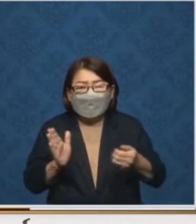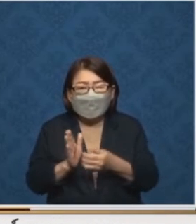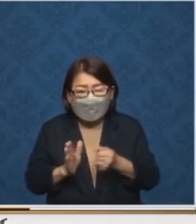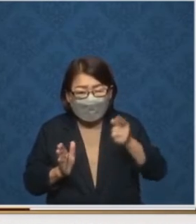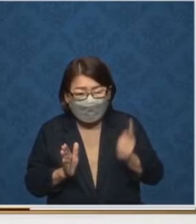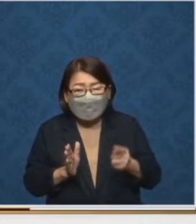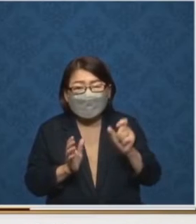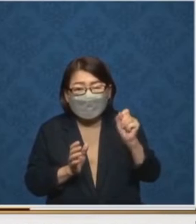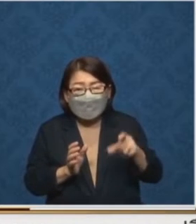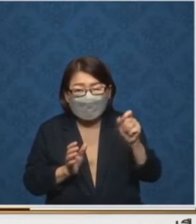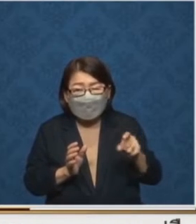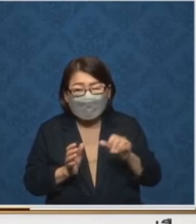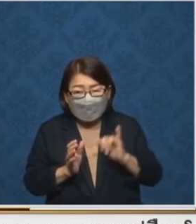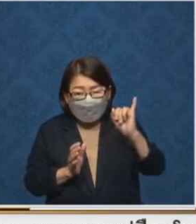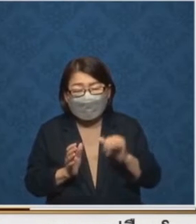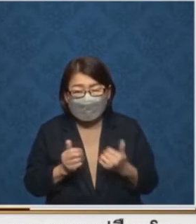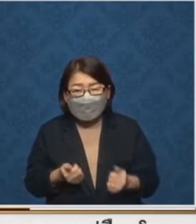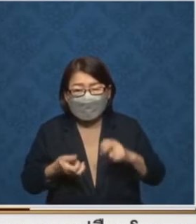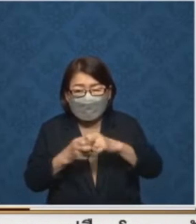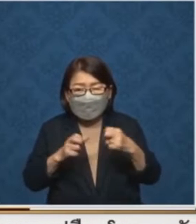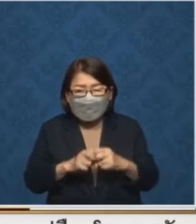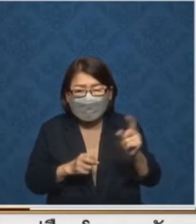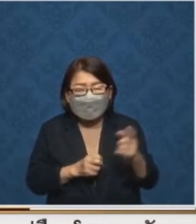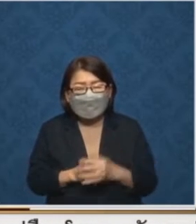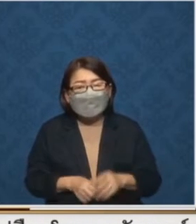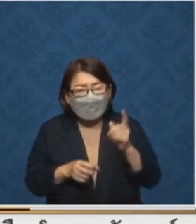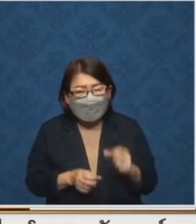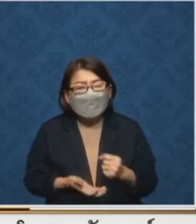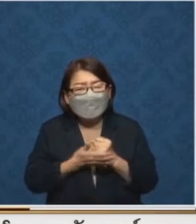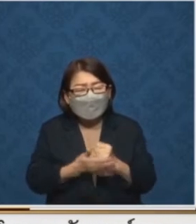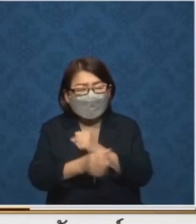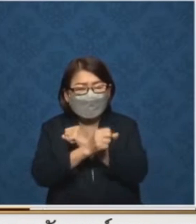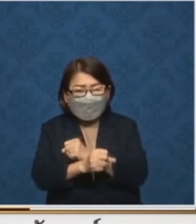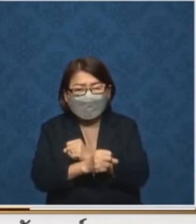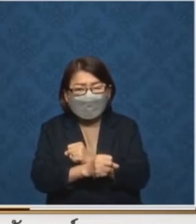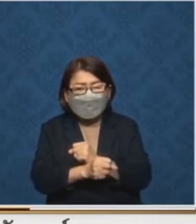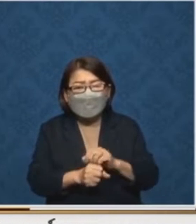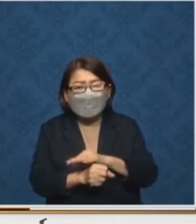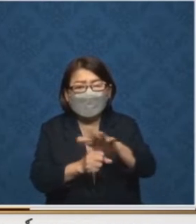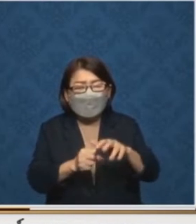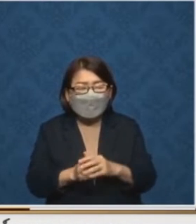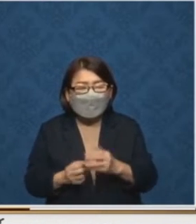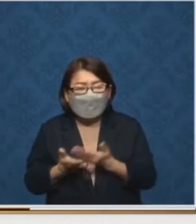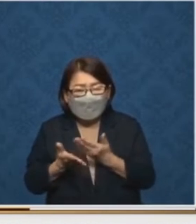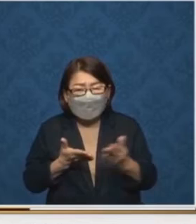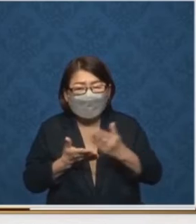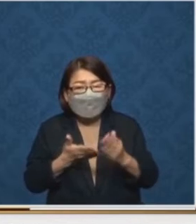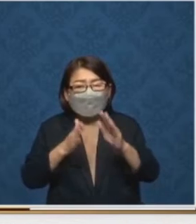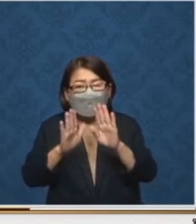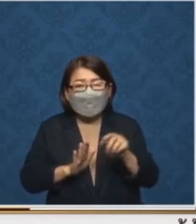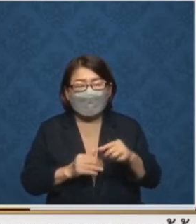ไม่เกิดระเบิดเกิดเหตุการ์ตายเกิดช่มโกควรจะทำให Acc มากกานี้เยอะต่ไปครับ